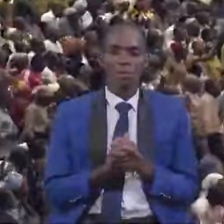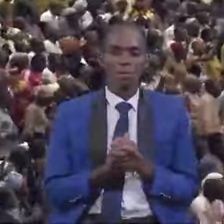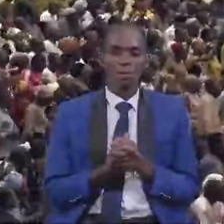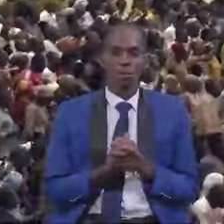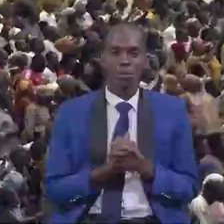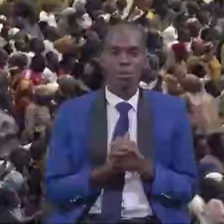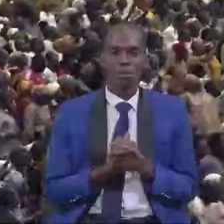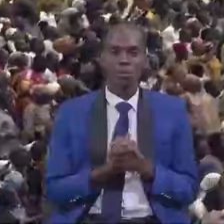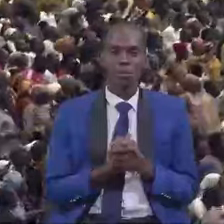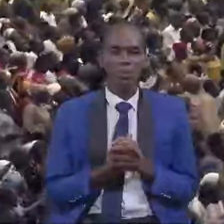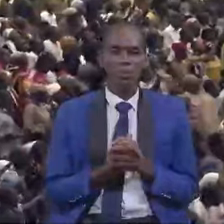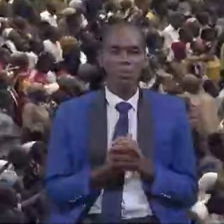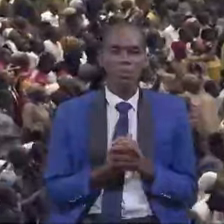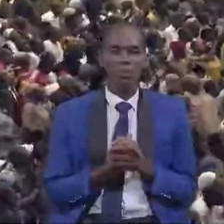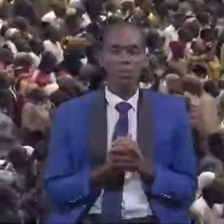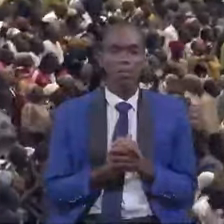Vous êtes affranchi.